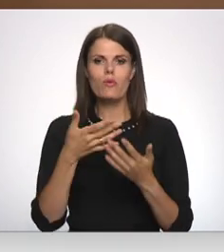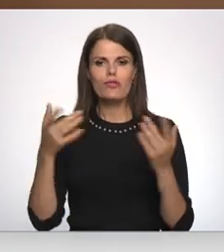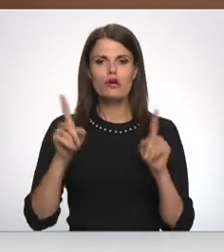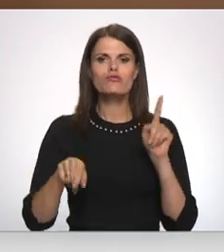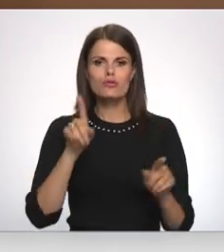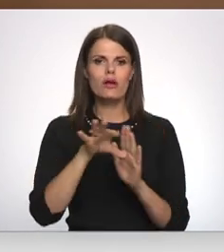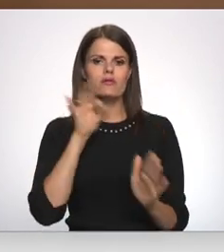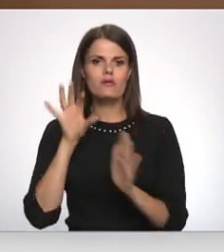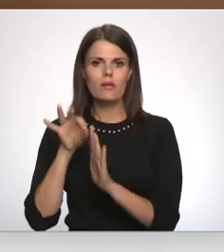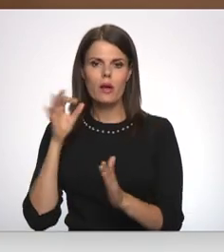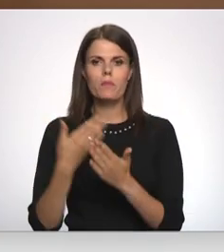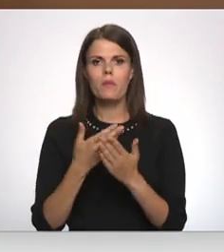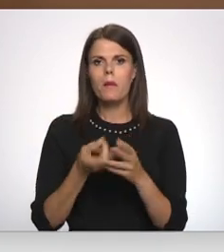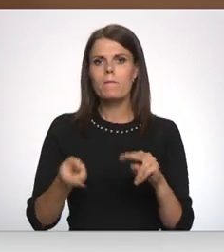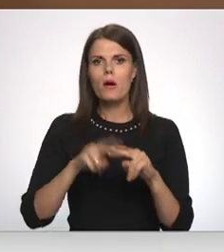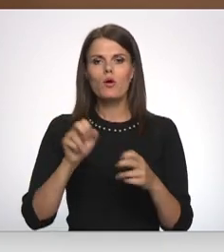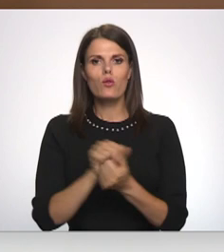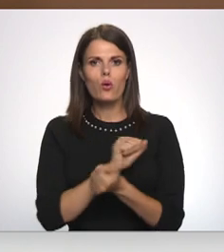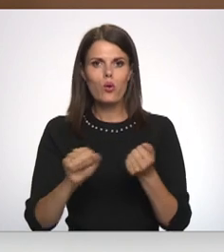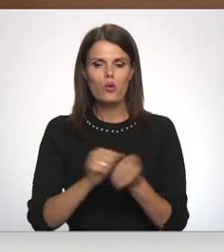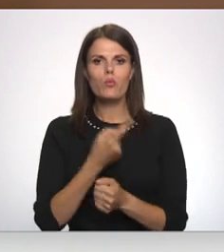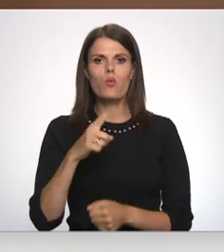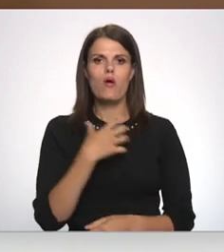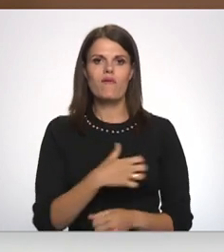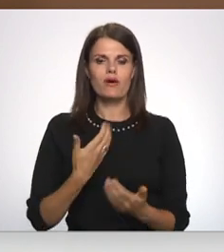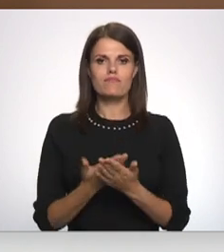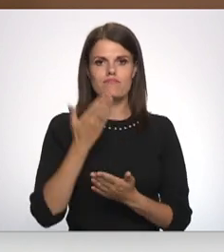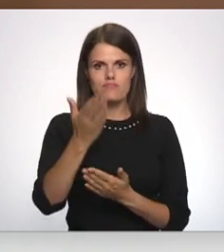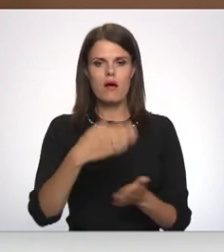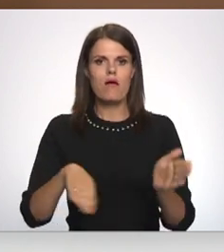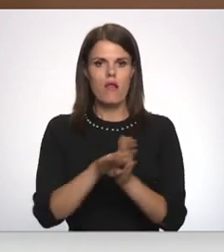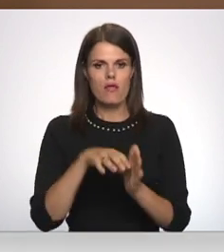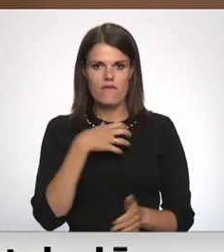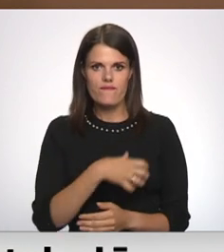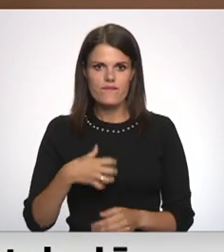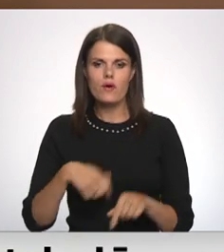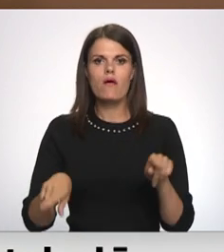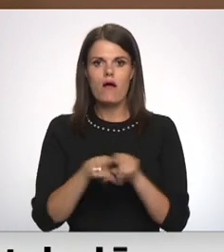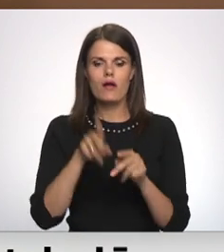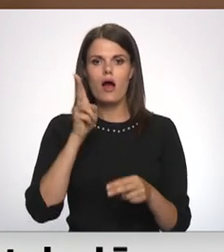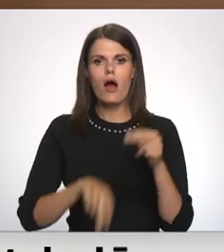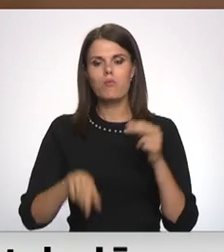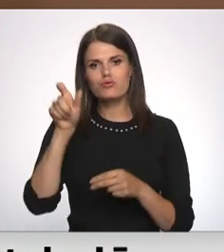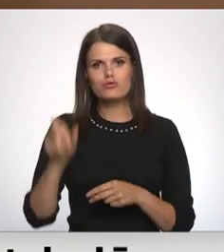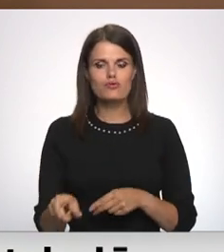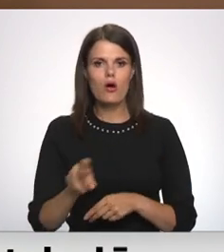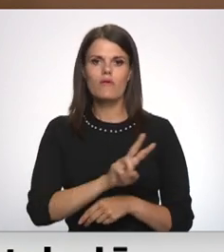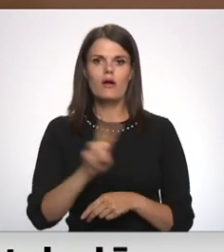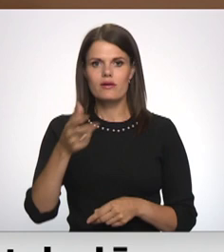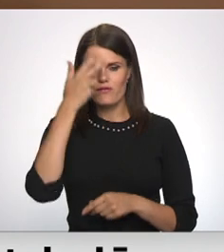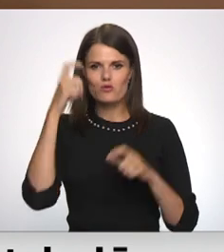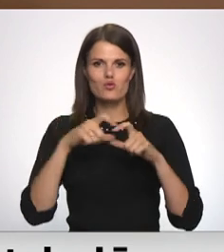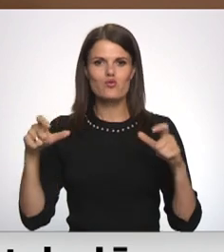izņēmumi gadījumi, piemēram, kādi papildus dokumenti, kas ir jāiesniedz, kas ir jāuzrāda klātienē. Tāpat tās arī absolventi, kas ir